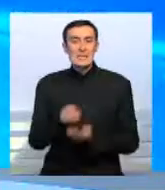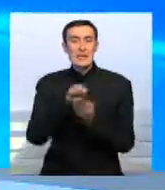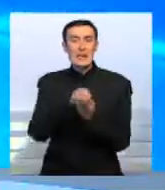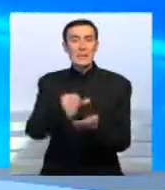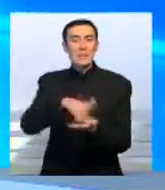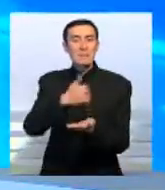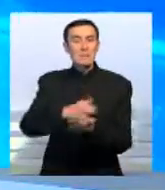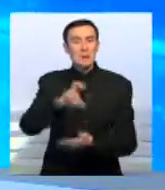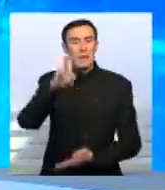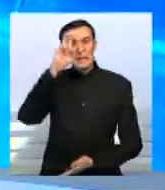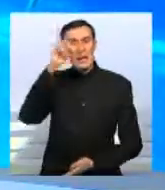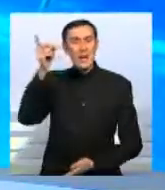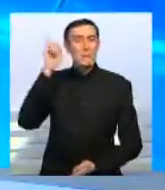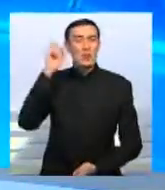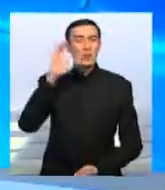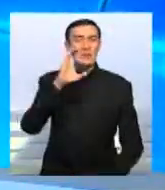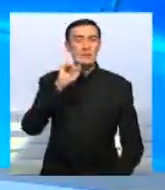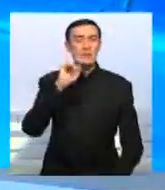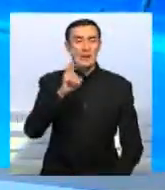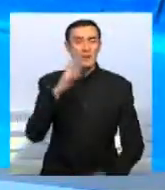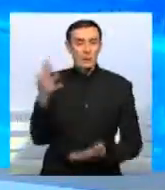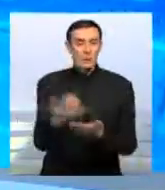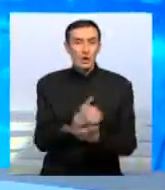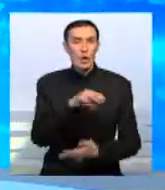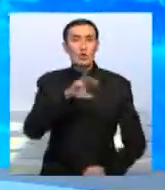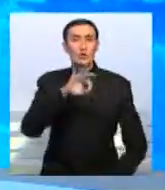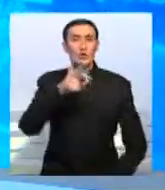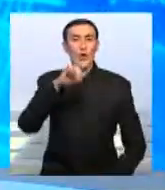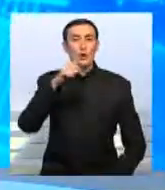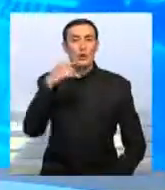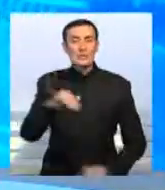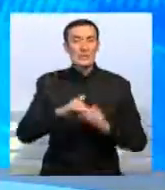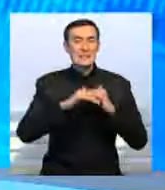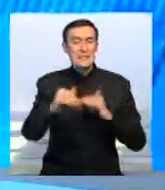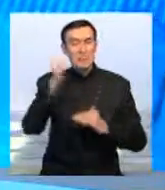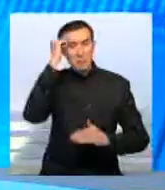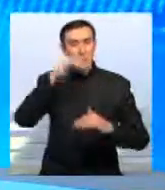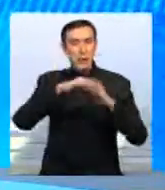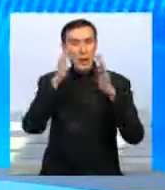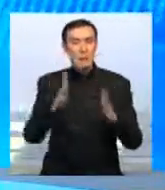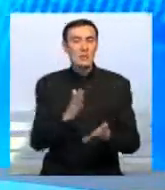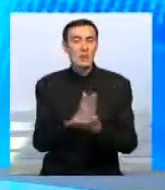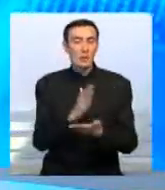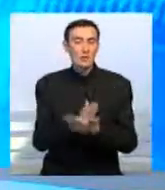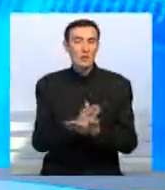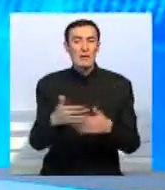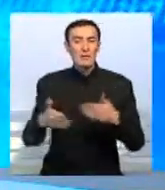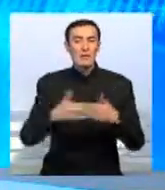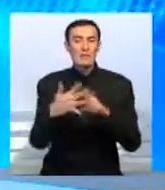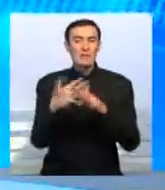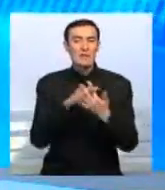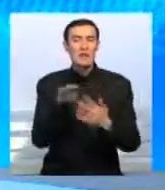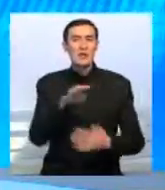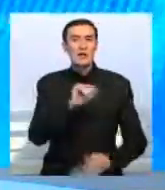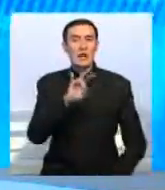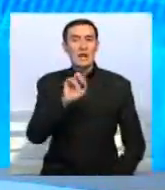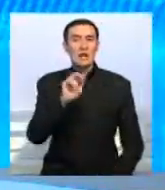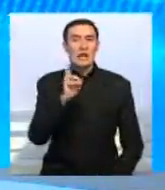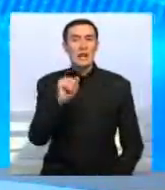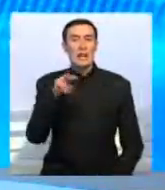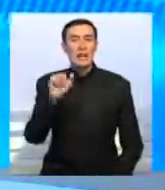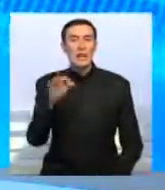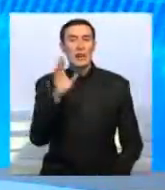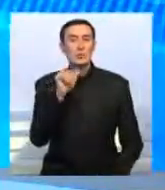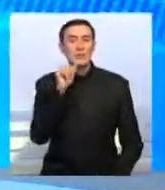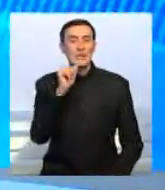Захоронение правителя эпохи Саков обнаружено в Тургайской степи. Памятник эпохи Саков расположен близ поселка Жанакала Аркалыкского района